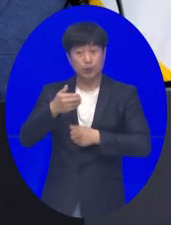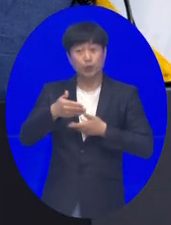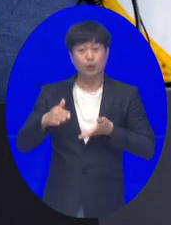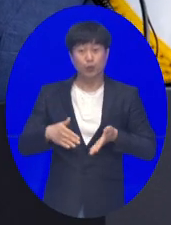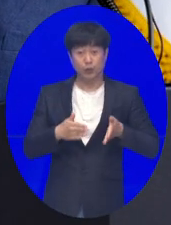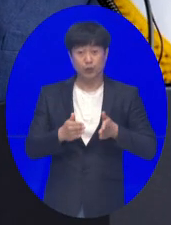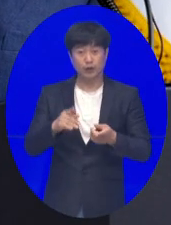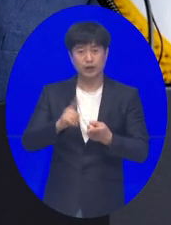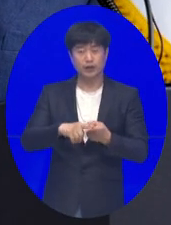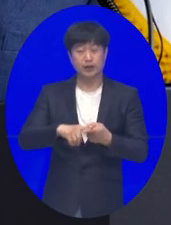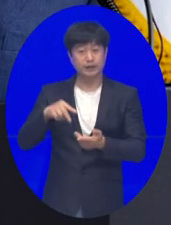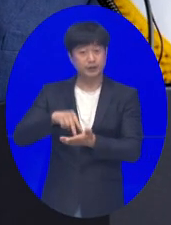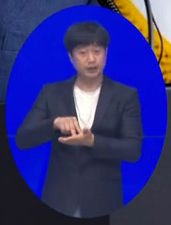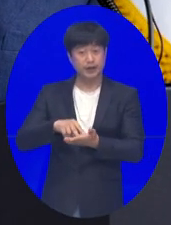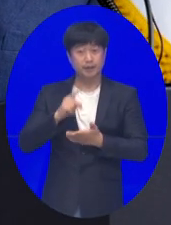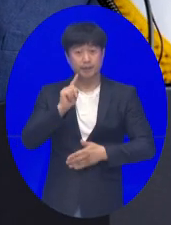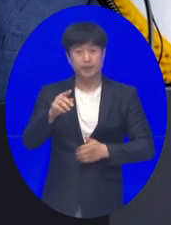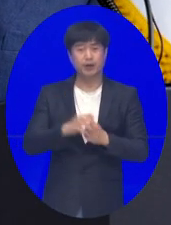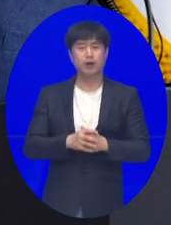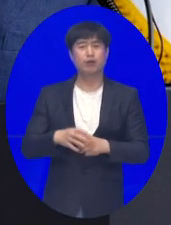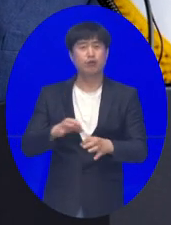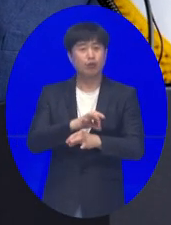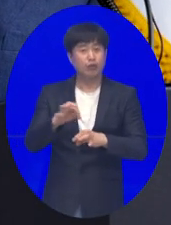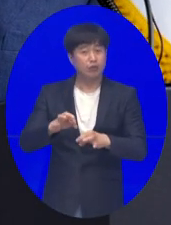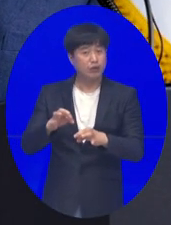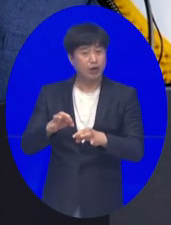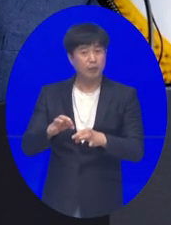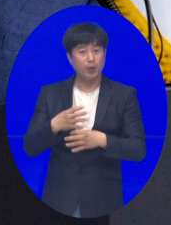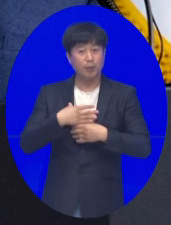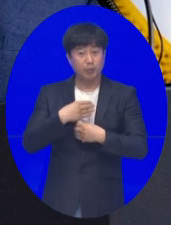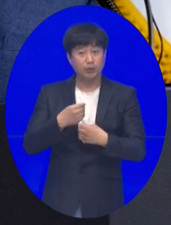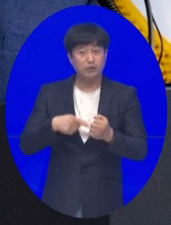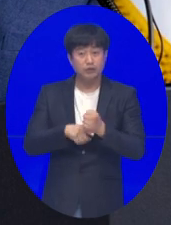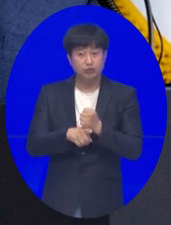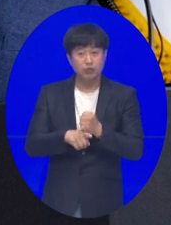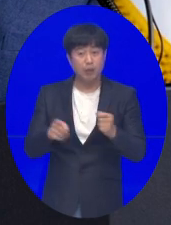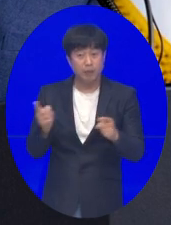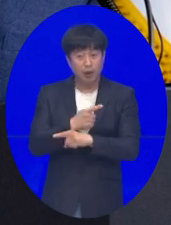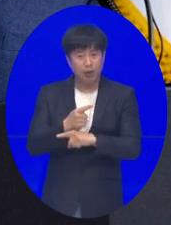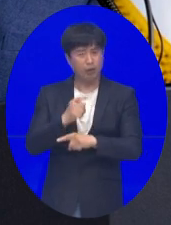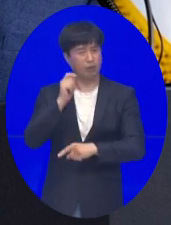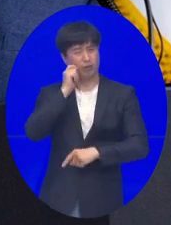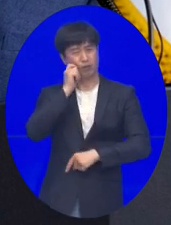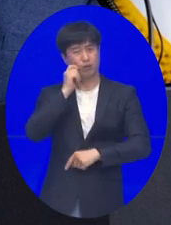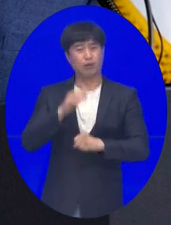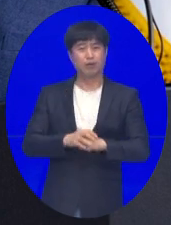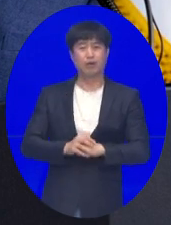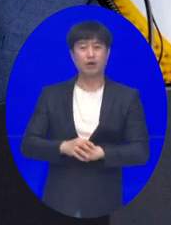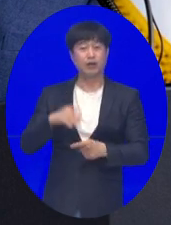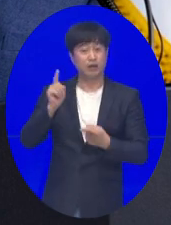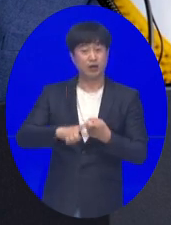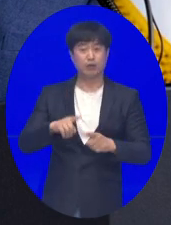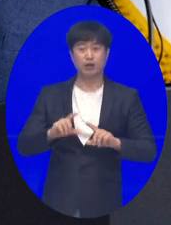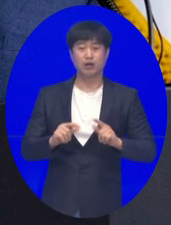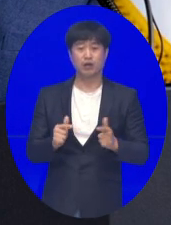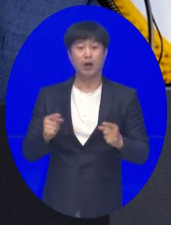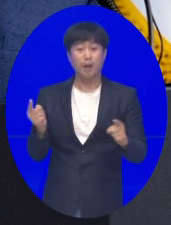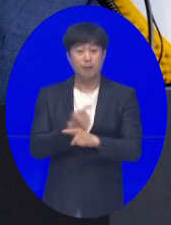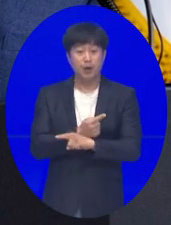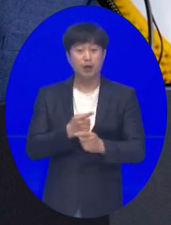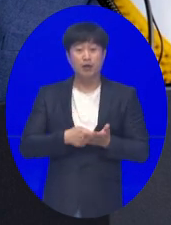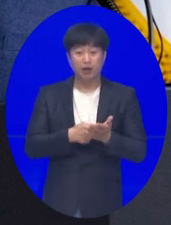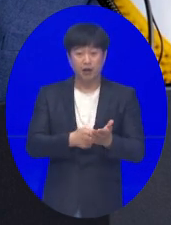경제성과 편의성이 높다는 이유로 노선을 변경했다고 보기 어렵고 용역업체가 노선 변경을 주도했다는 해명은 비상식적이며 변경하는